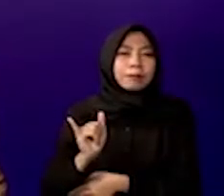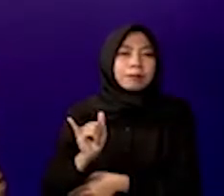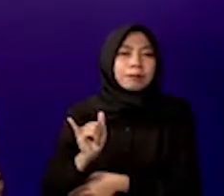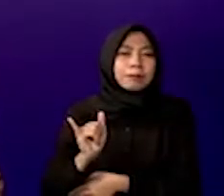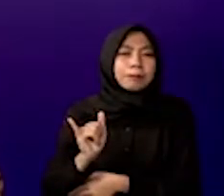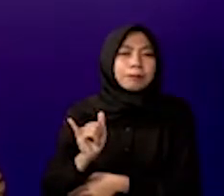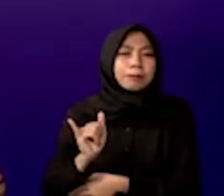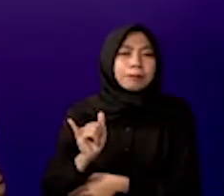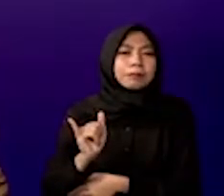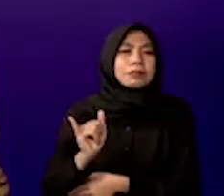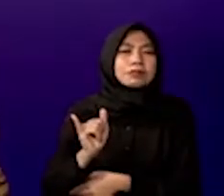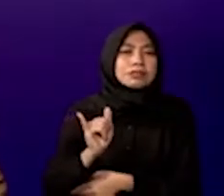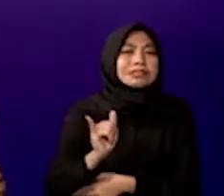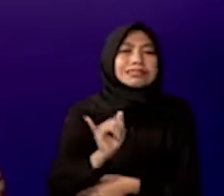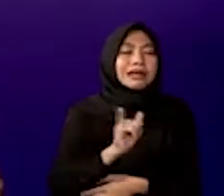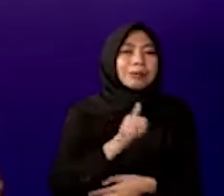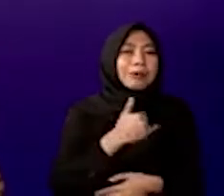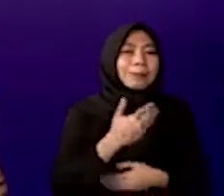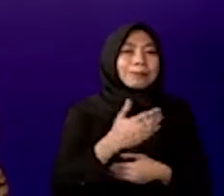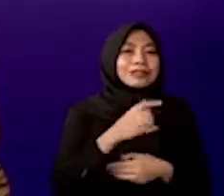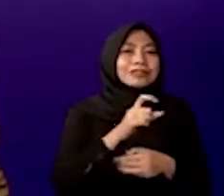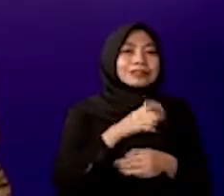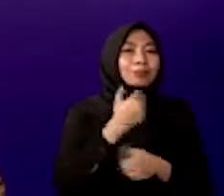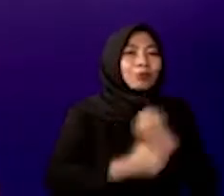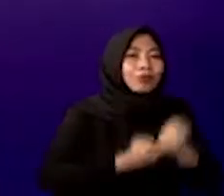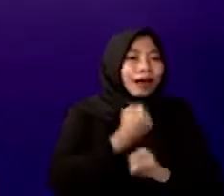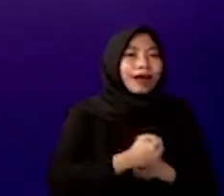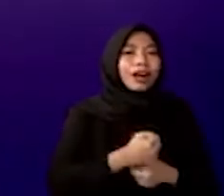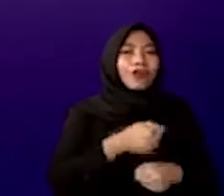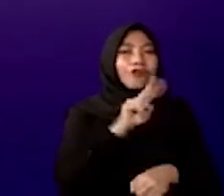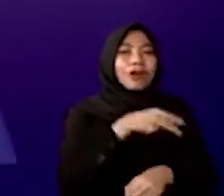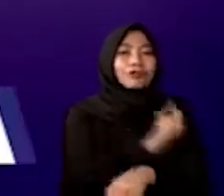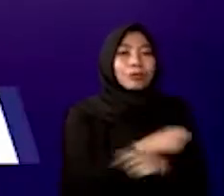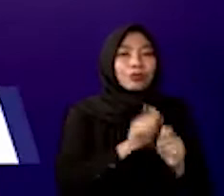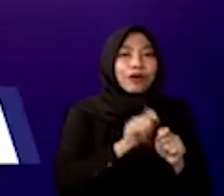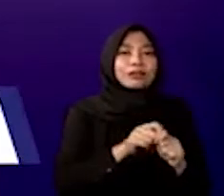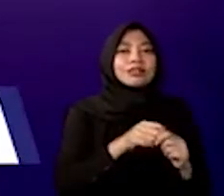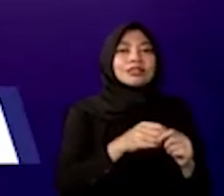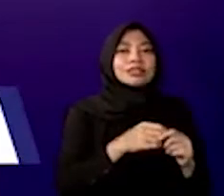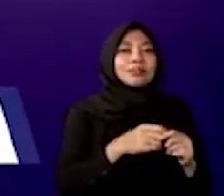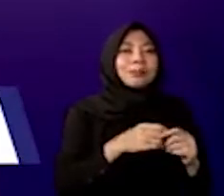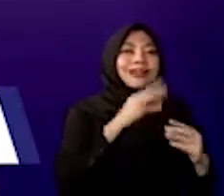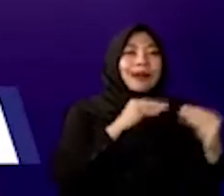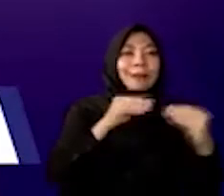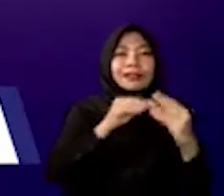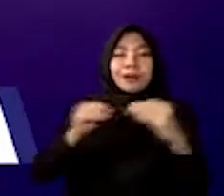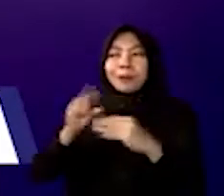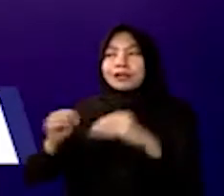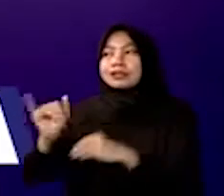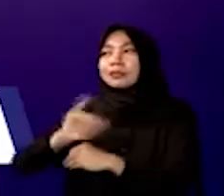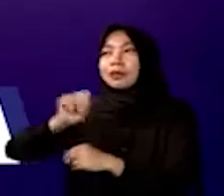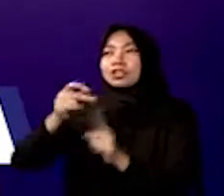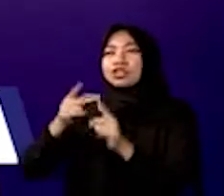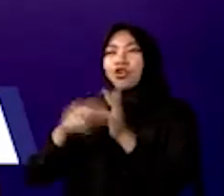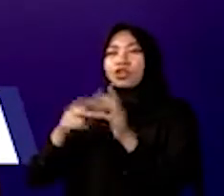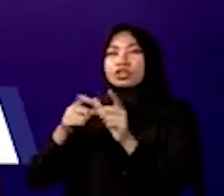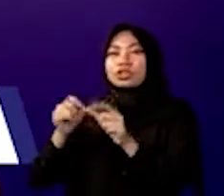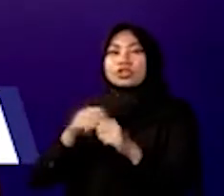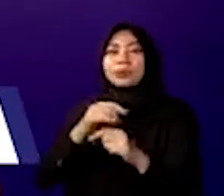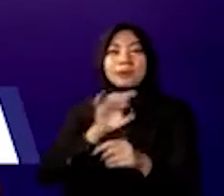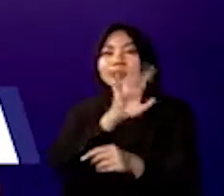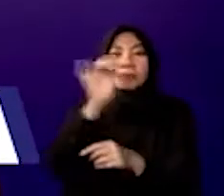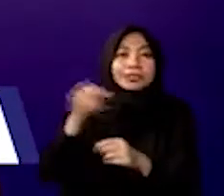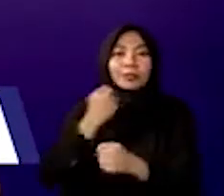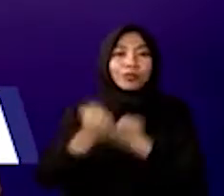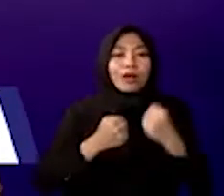pfizer syocem sinofam kemudian juga eh yang lain Johnson dan Johnson nah tentu